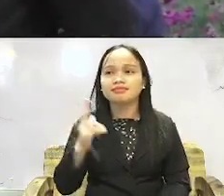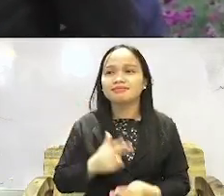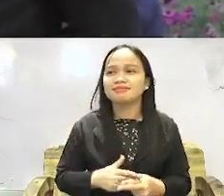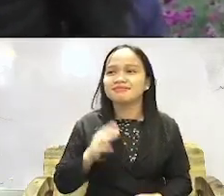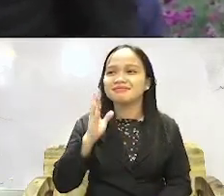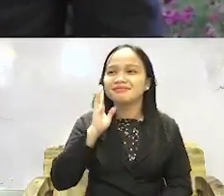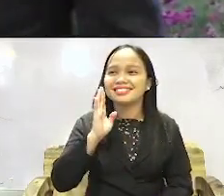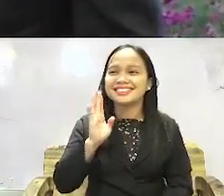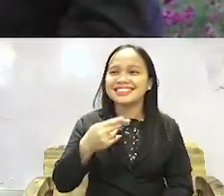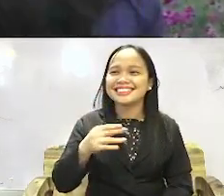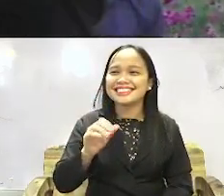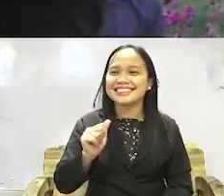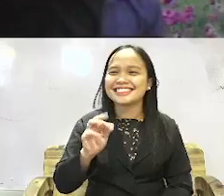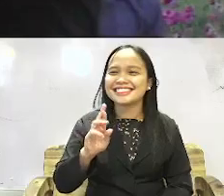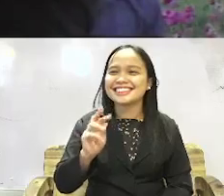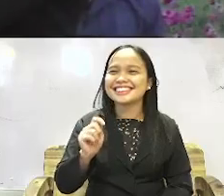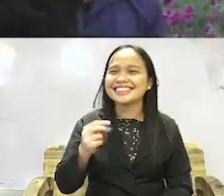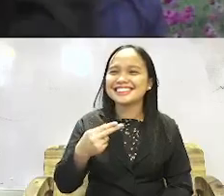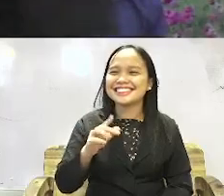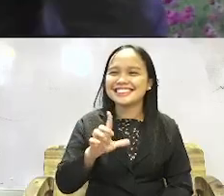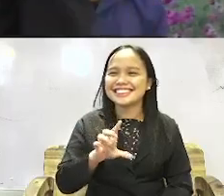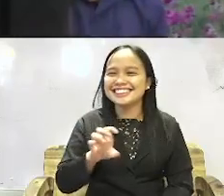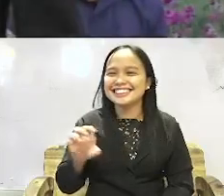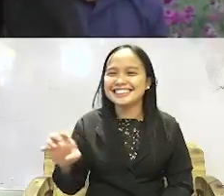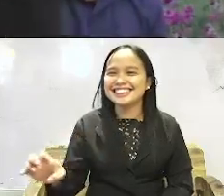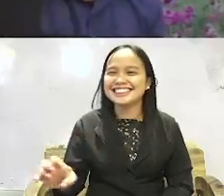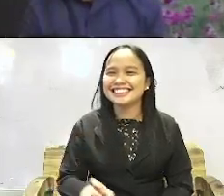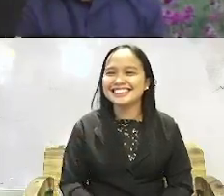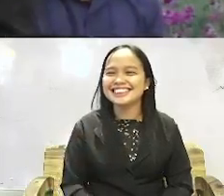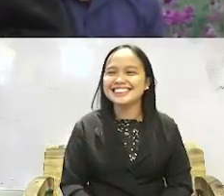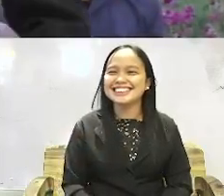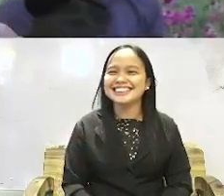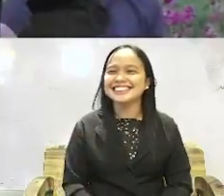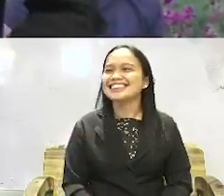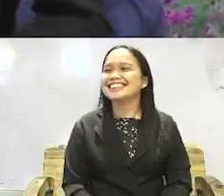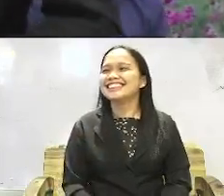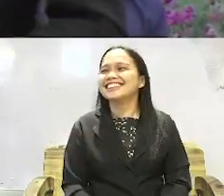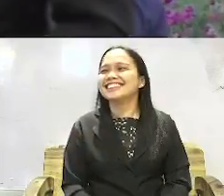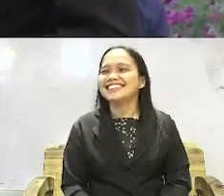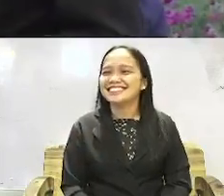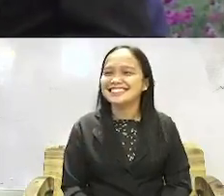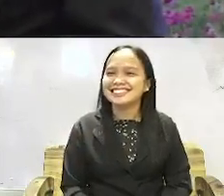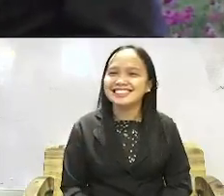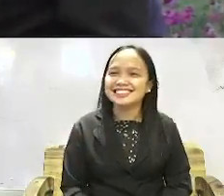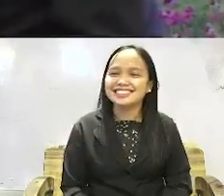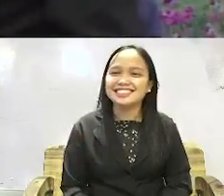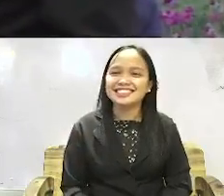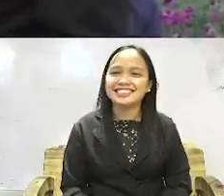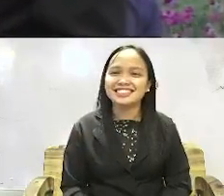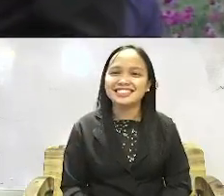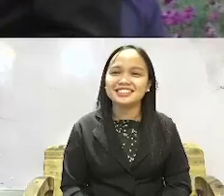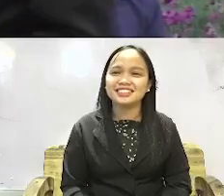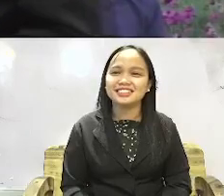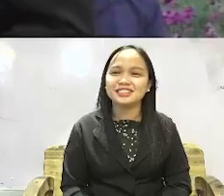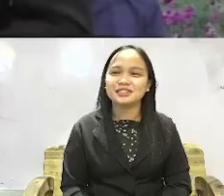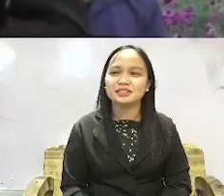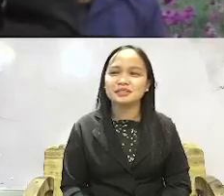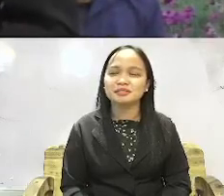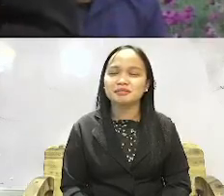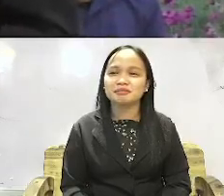nga pangalan. Hartley ka na nga eh. Ayun po ulit. Hartley ka na. Yung topic po natin ngayon is victims of